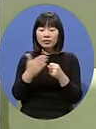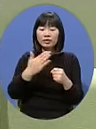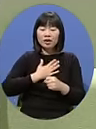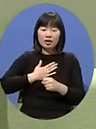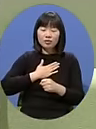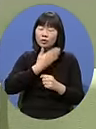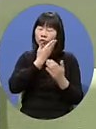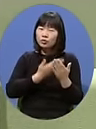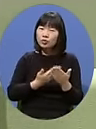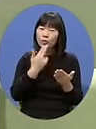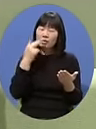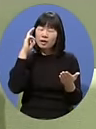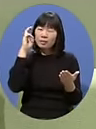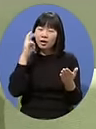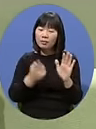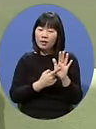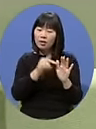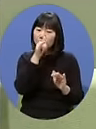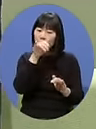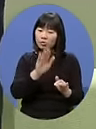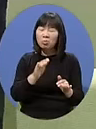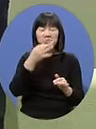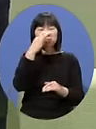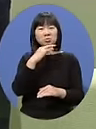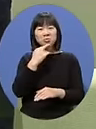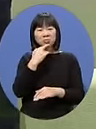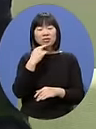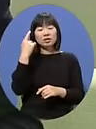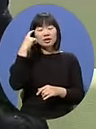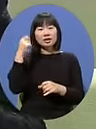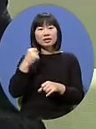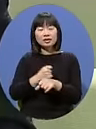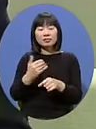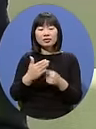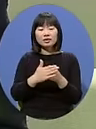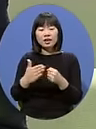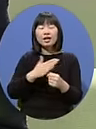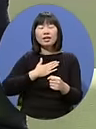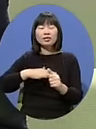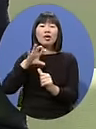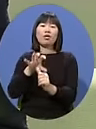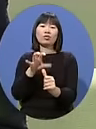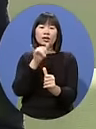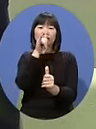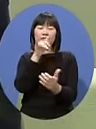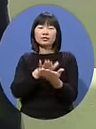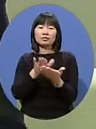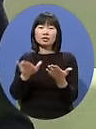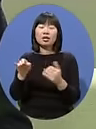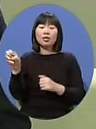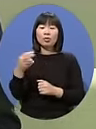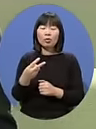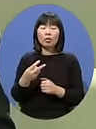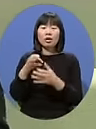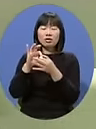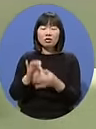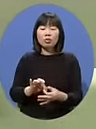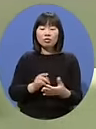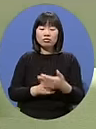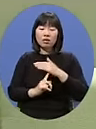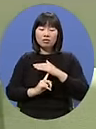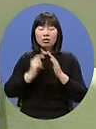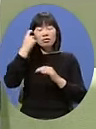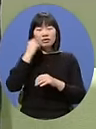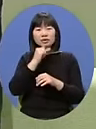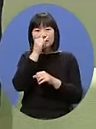중요한 게 아닌가 봐. 표현해봤자 없어 이런 생각을 하면서 감정을 억압하게 되거나 아니면은 막 계속 어떤 좌절감